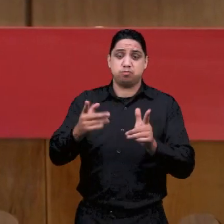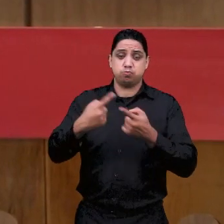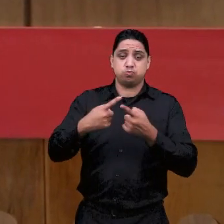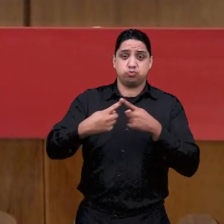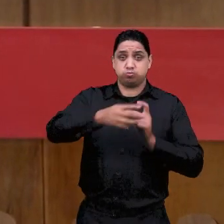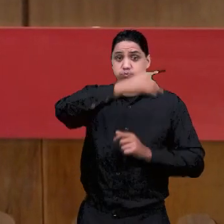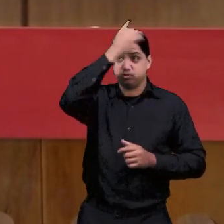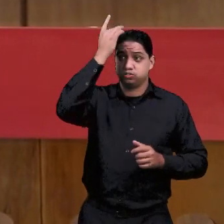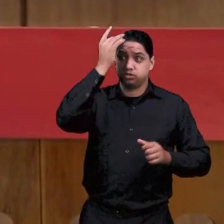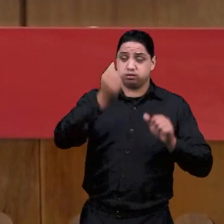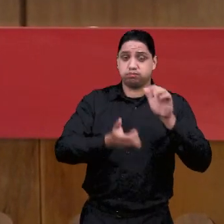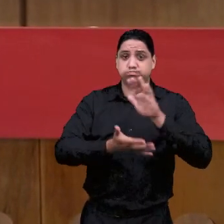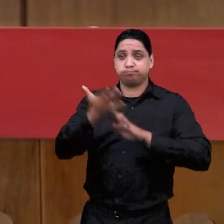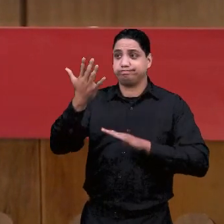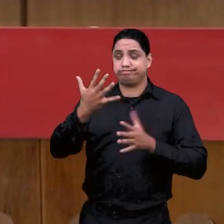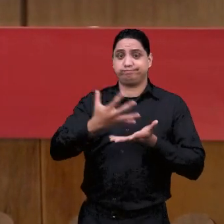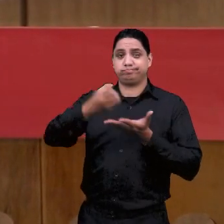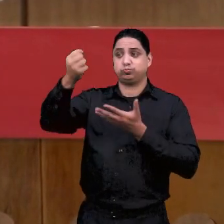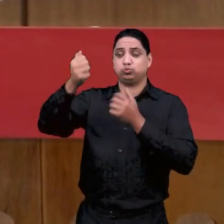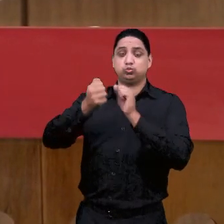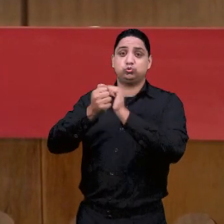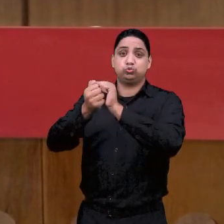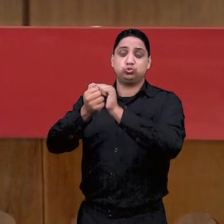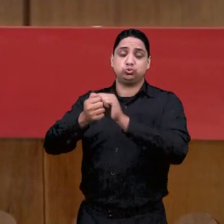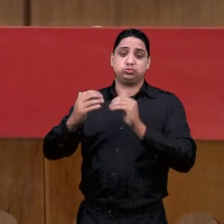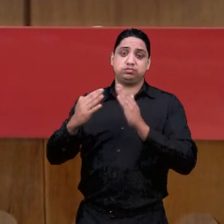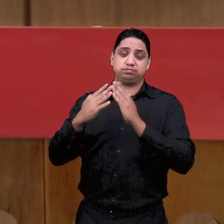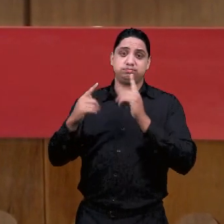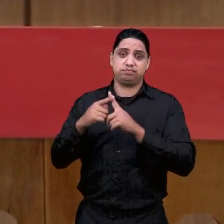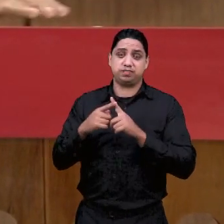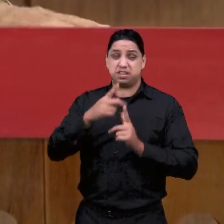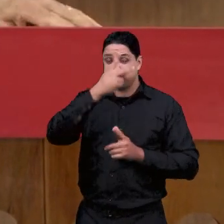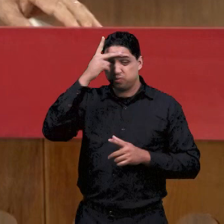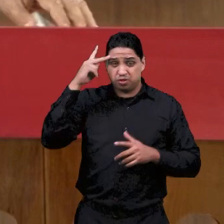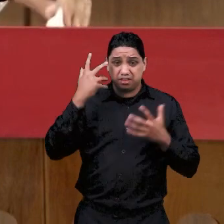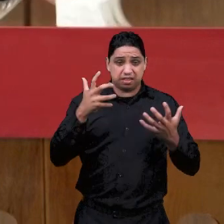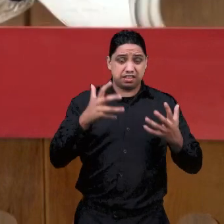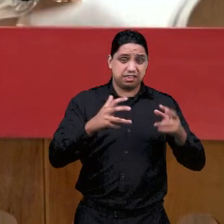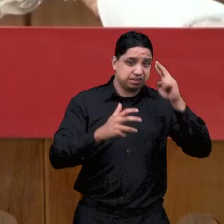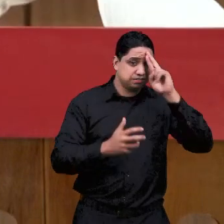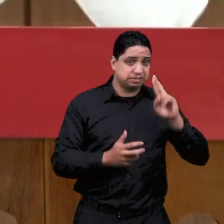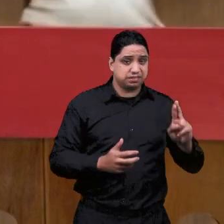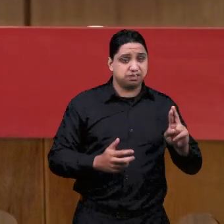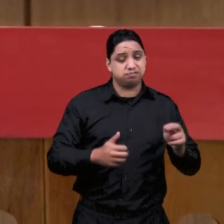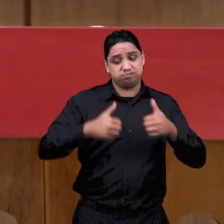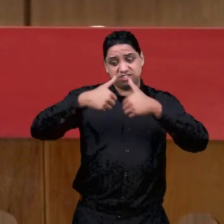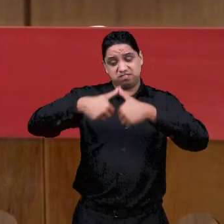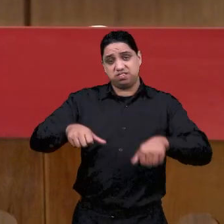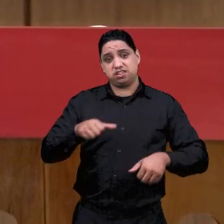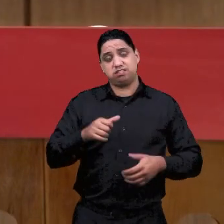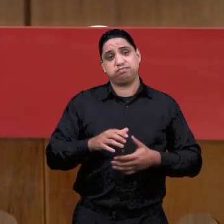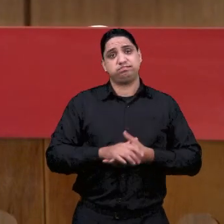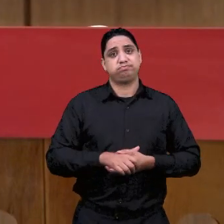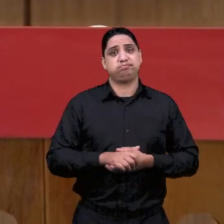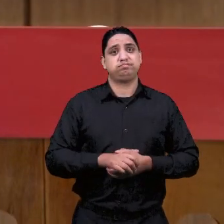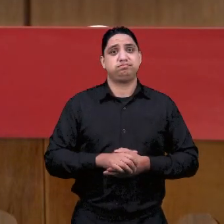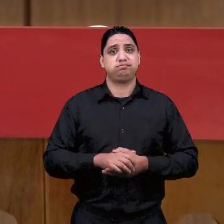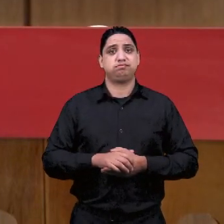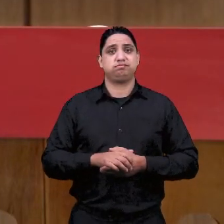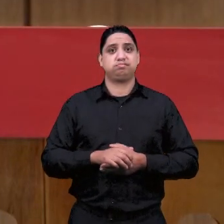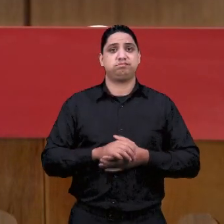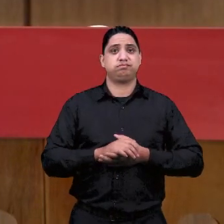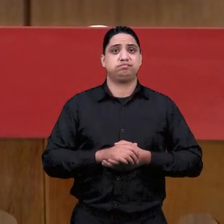Et ceux qui suivent simplement la raison, ils vont rester avec la raison. Où est parti